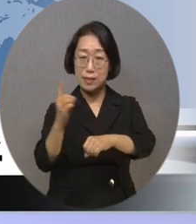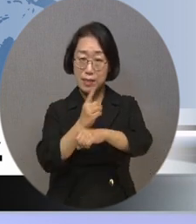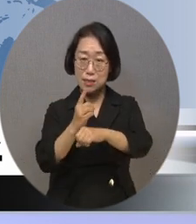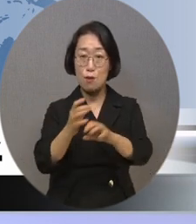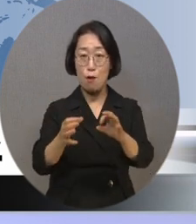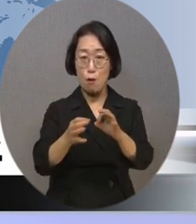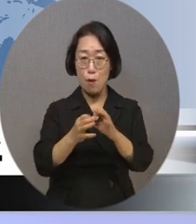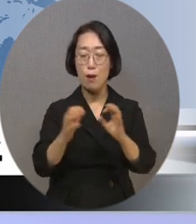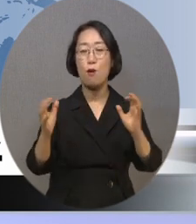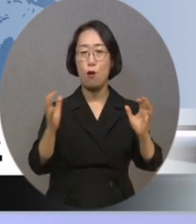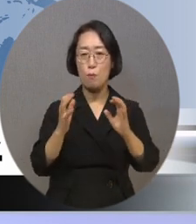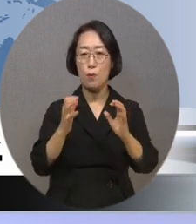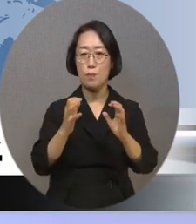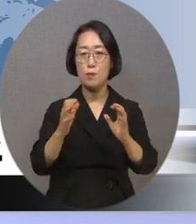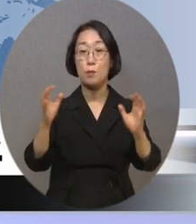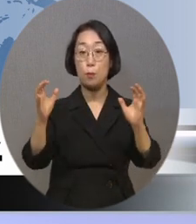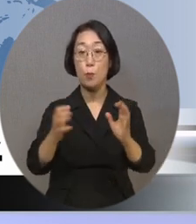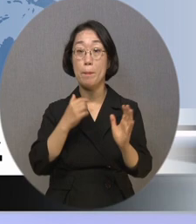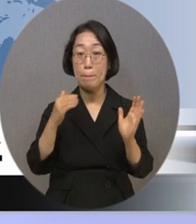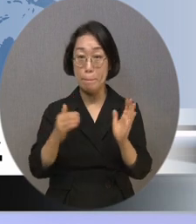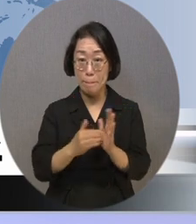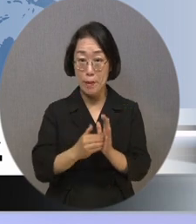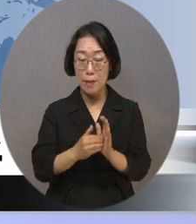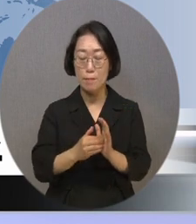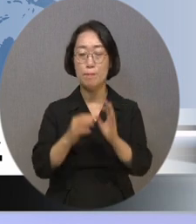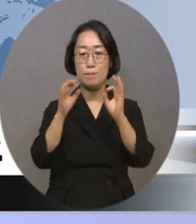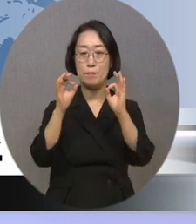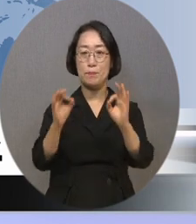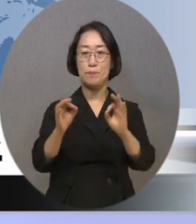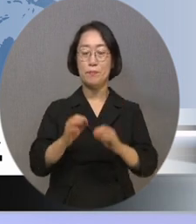콘퍼런스가 열렸는데요. 현장의 이야기 담아왔습니다.